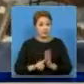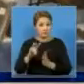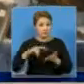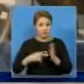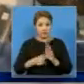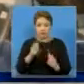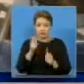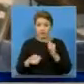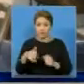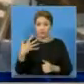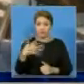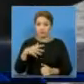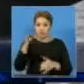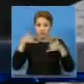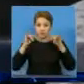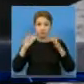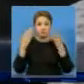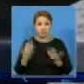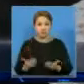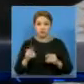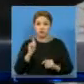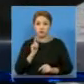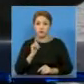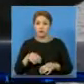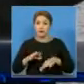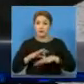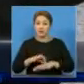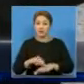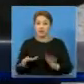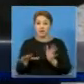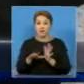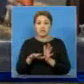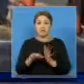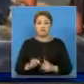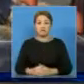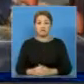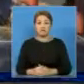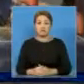планировалось доить 50 голов коров. Сейчас здесь ждут проведения линии электропередач.